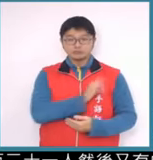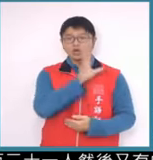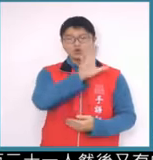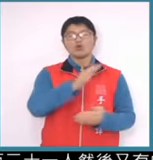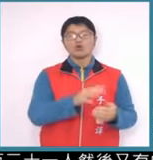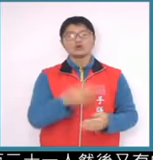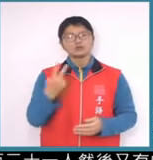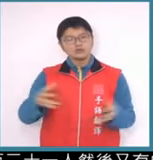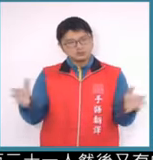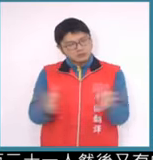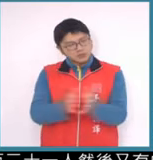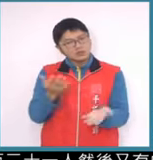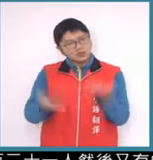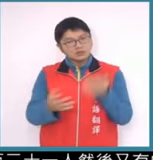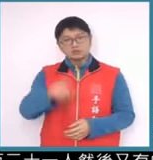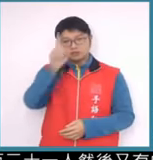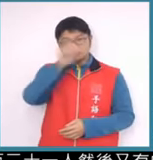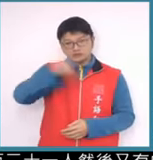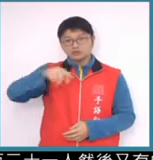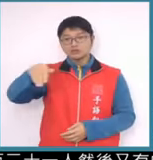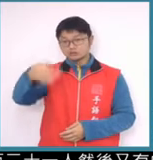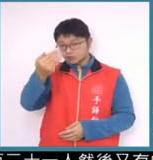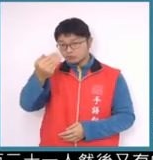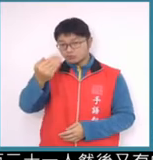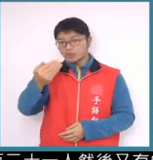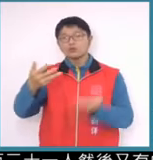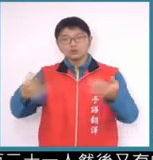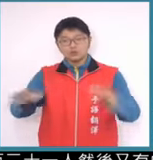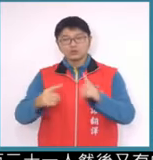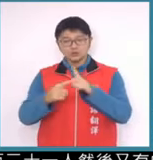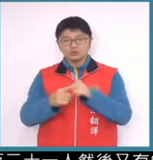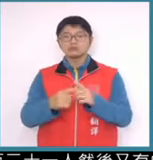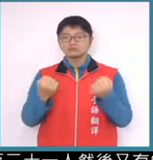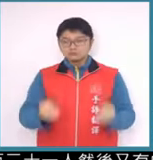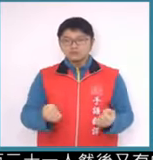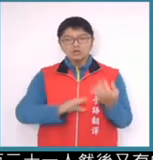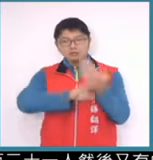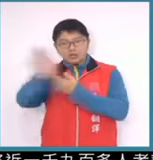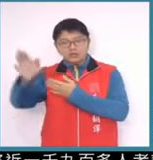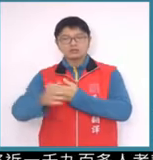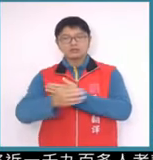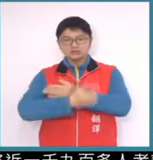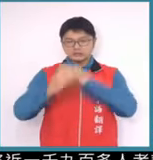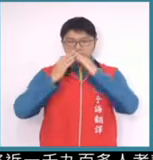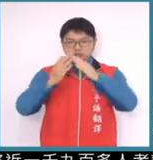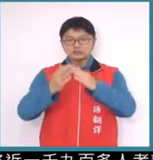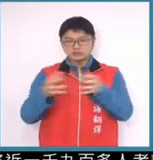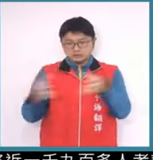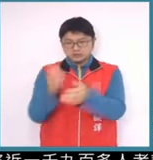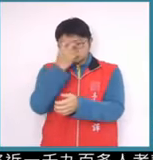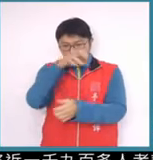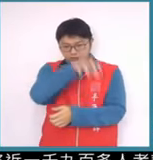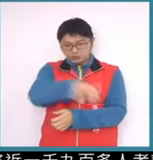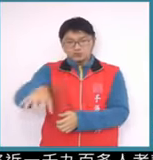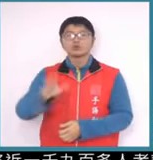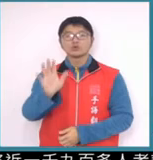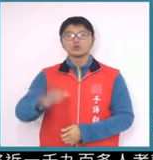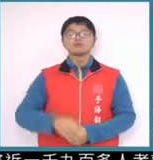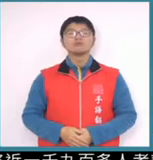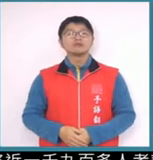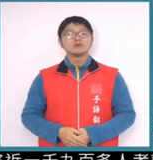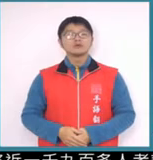近1900多人是在各地的集中检疫所。那我也特别针对这个学校